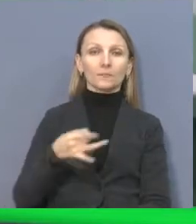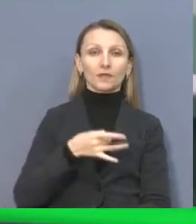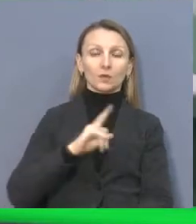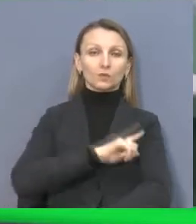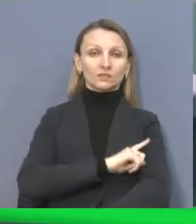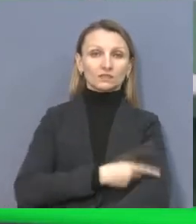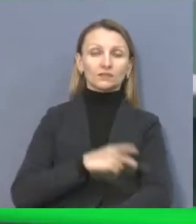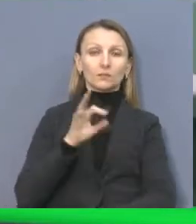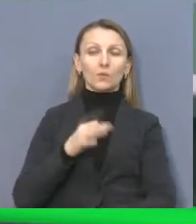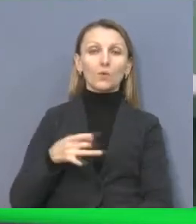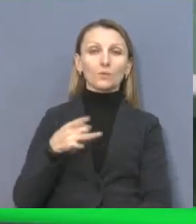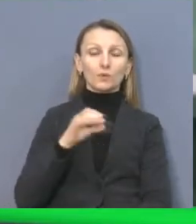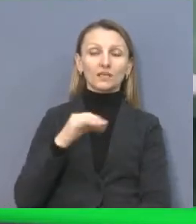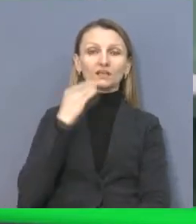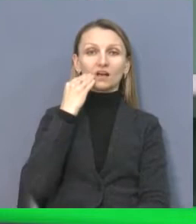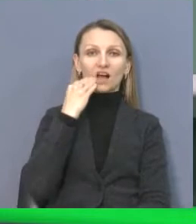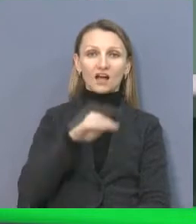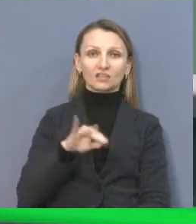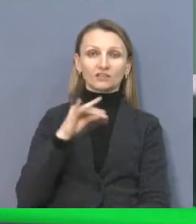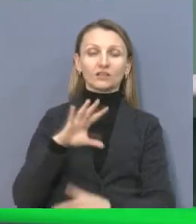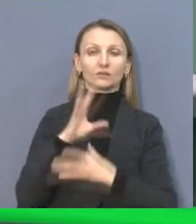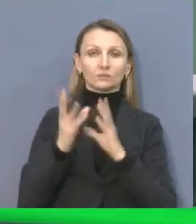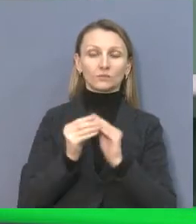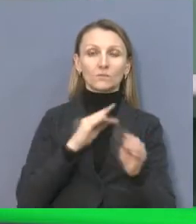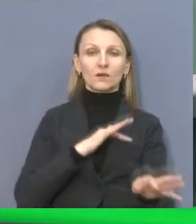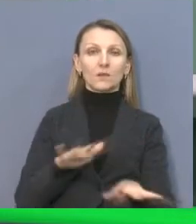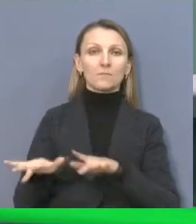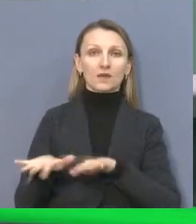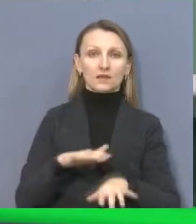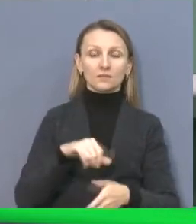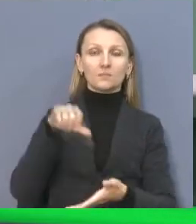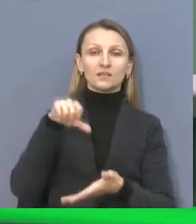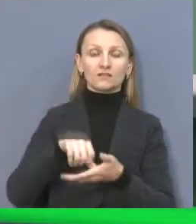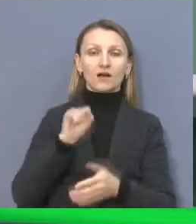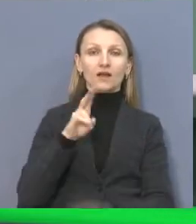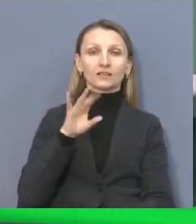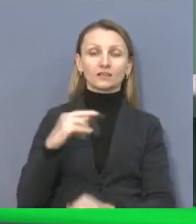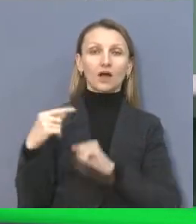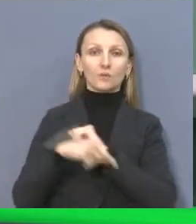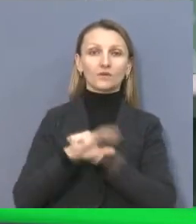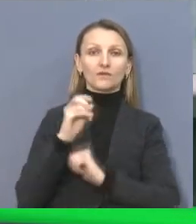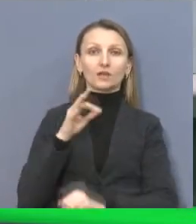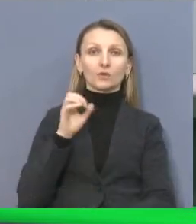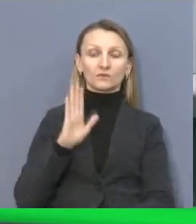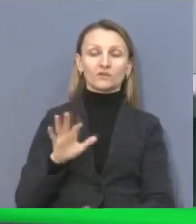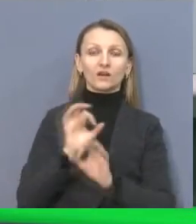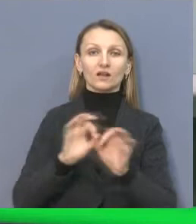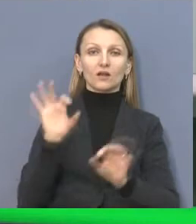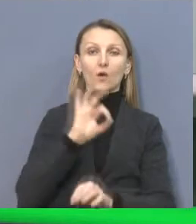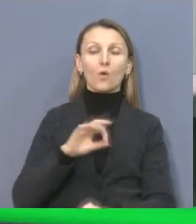республике в части эффективности и количество мероприятий представители антикоррупционных ведомств отчитались о проделанной